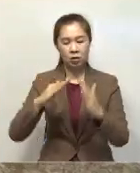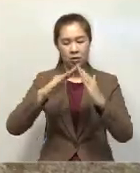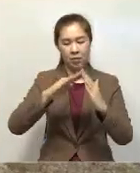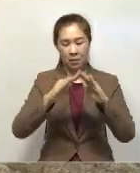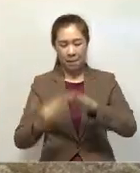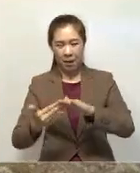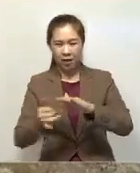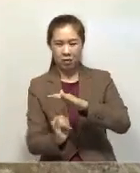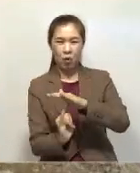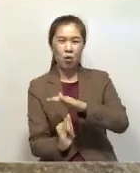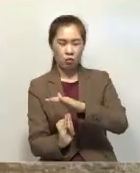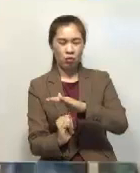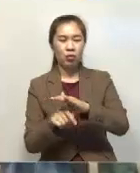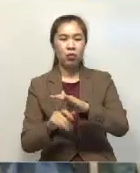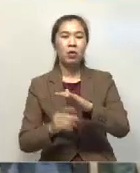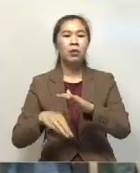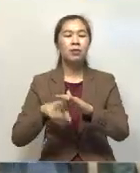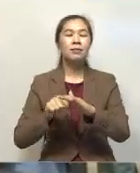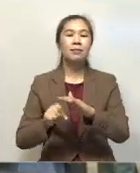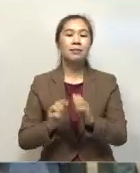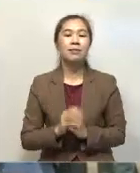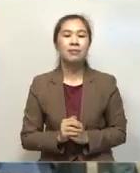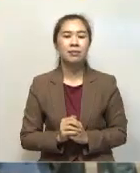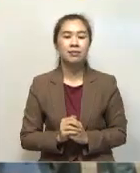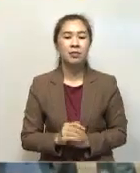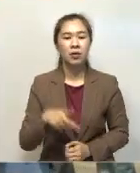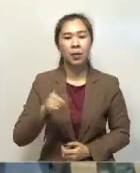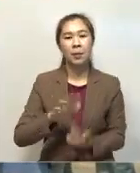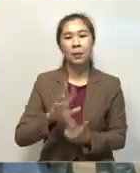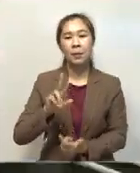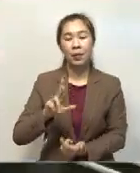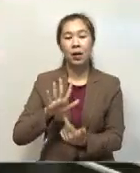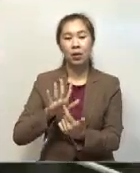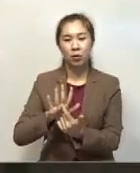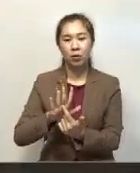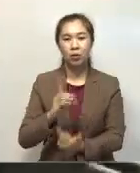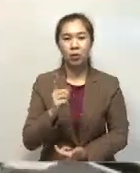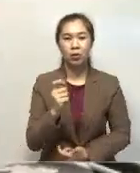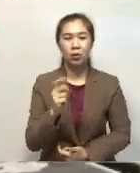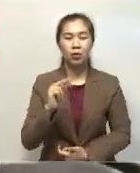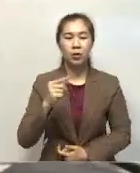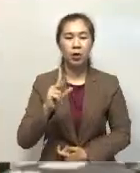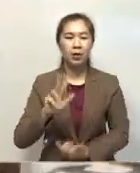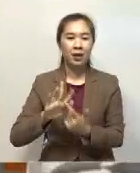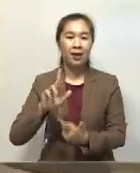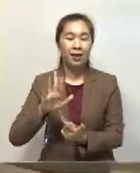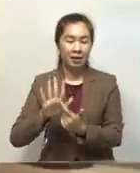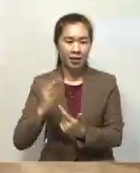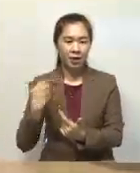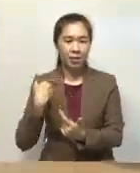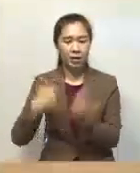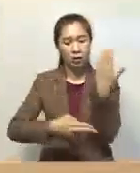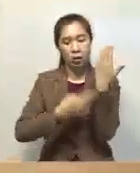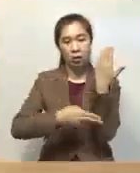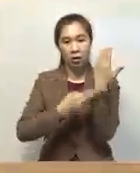ใต้ซากปรักหักพังของอาคารบ้านเรือนในเมืองปาลูดองกาลาและซิกิค่ะส่วนปฏิบัติการค้นหาที่โรงแรมเมอ